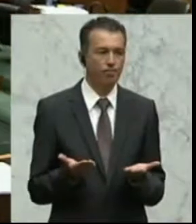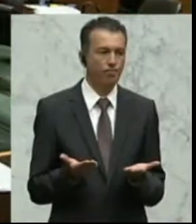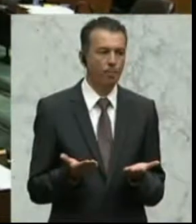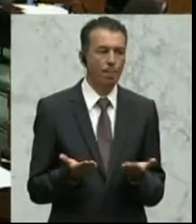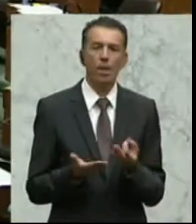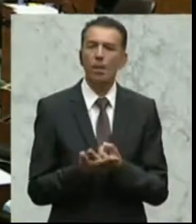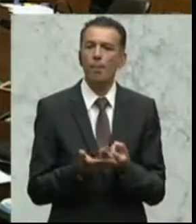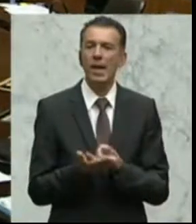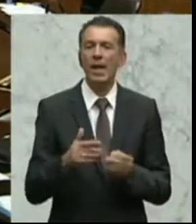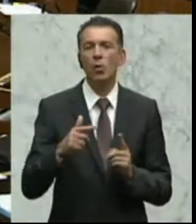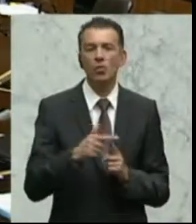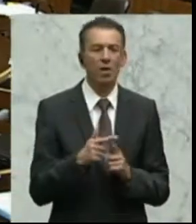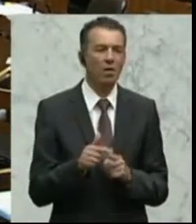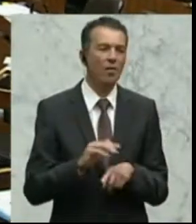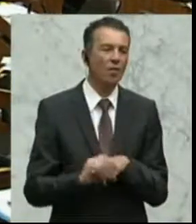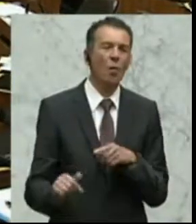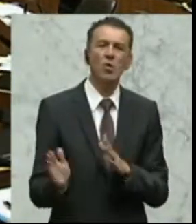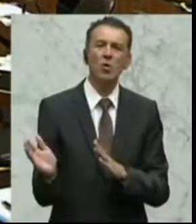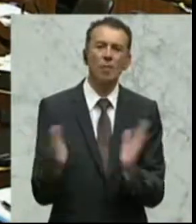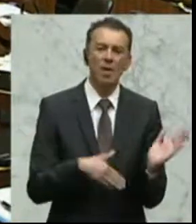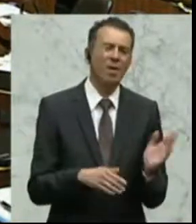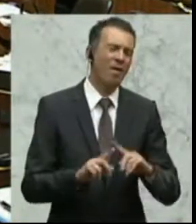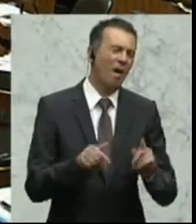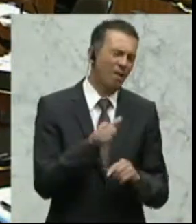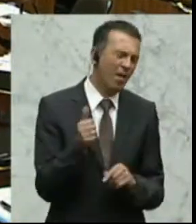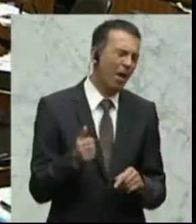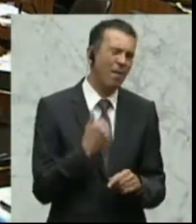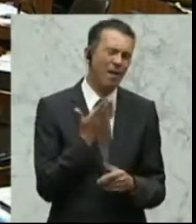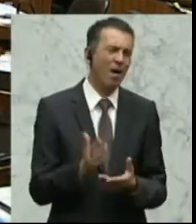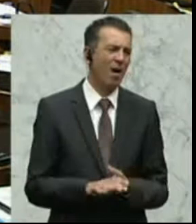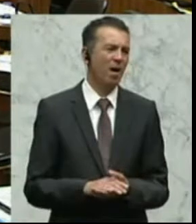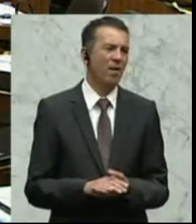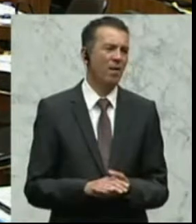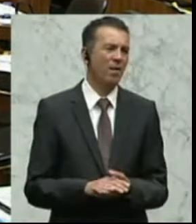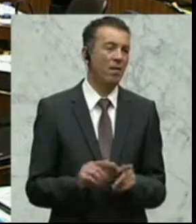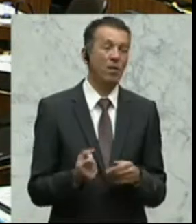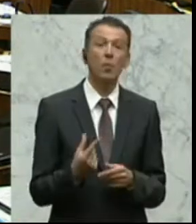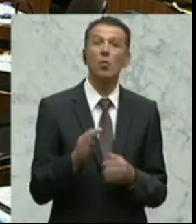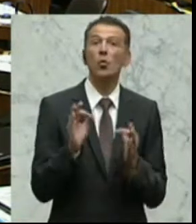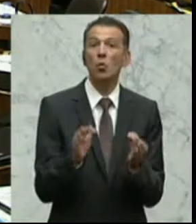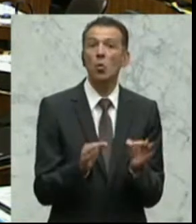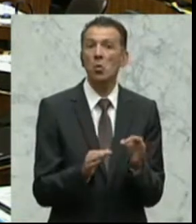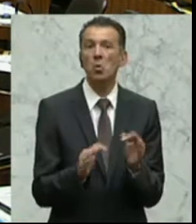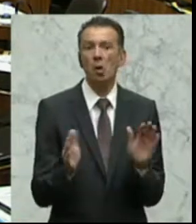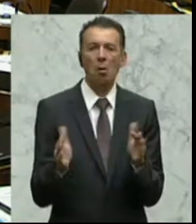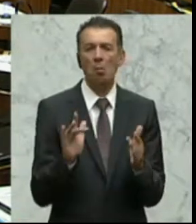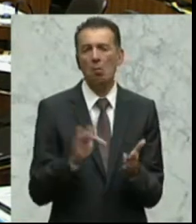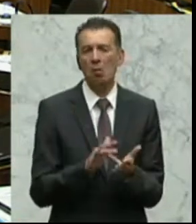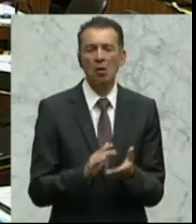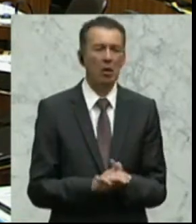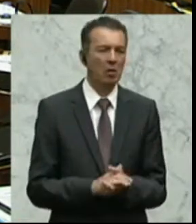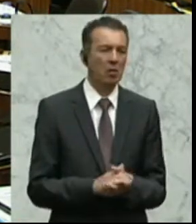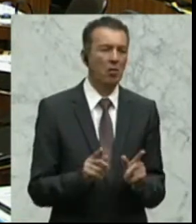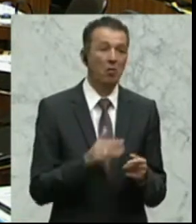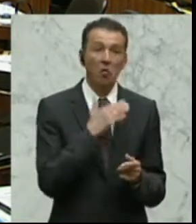Bildungstests, wurscht ob die PISA oder wie die auch immer heißen, sind wir da besonders gut oder sind wir da Mittelmaß und wir geben zwar sehr, sehr viel